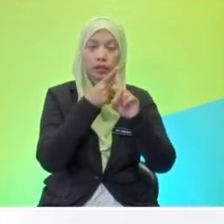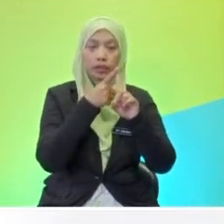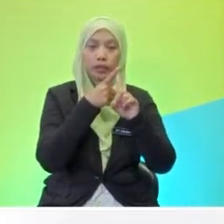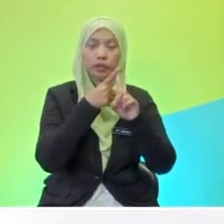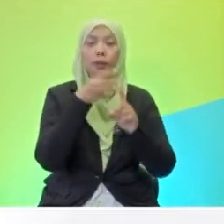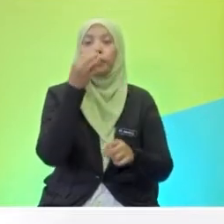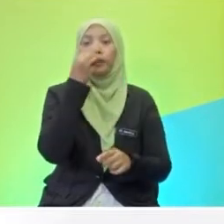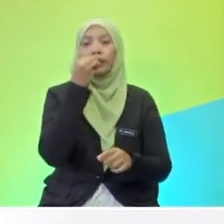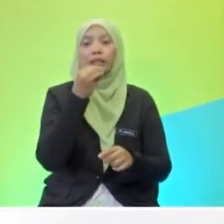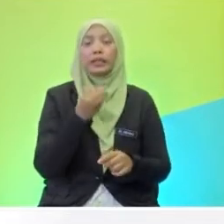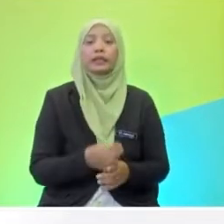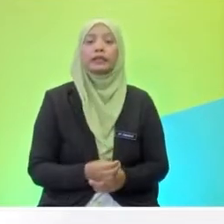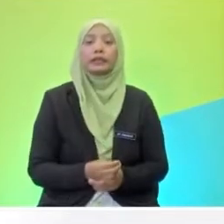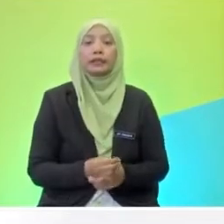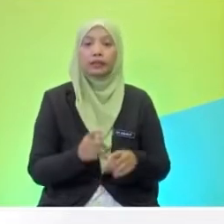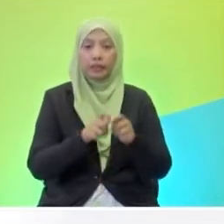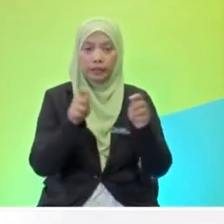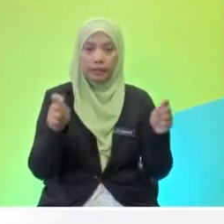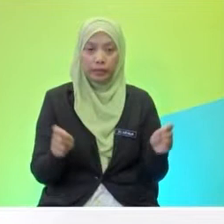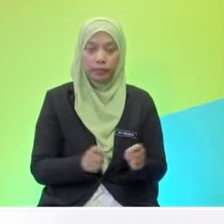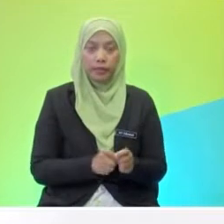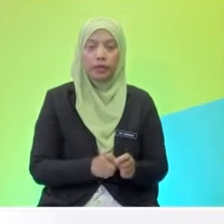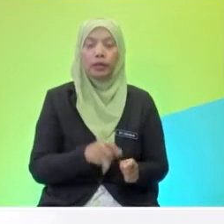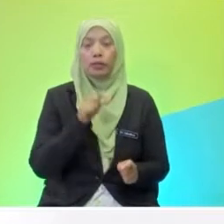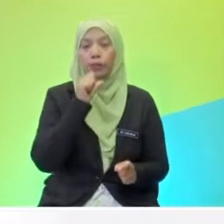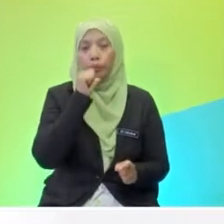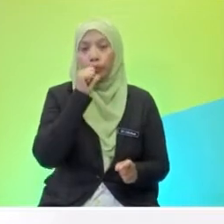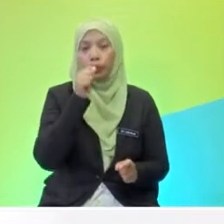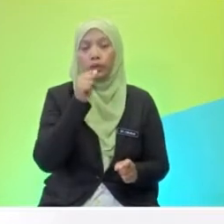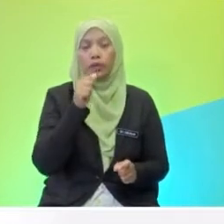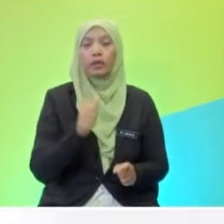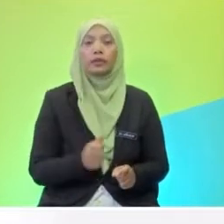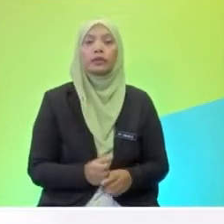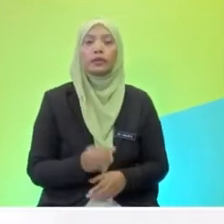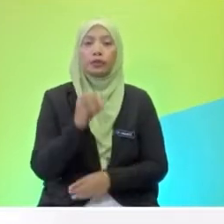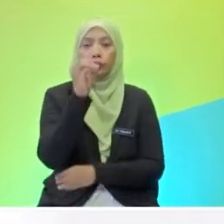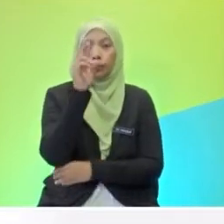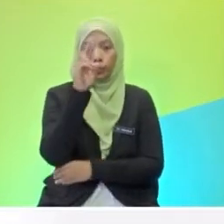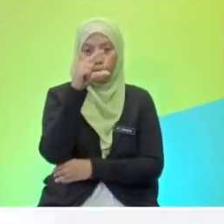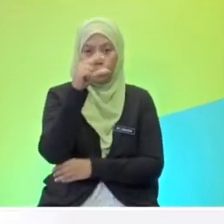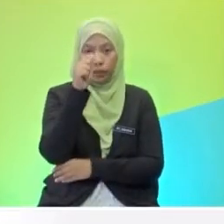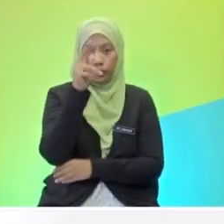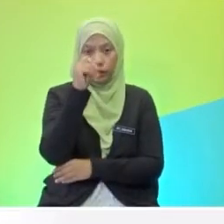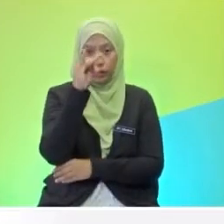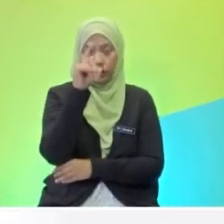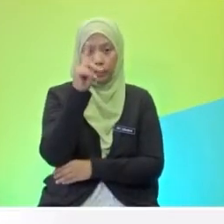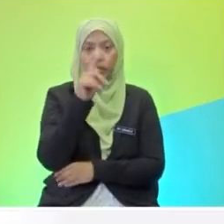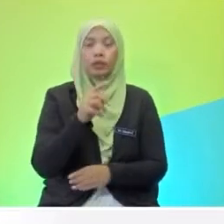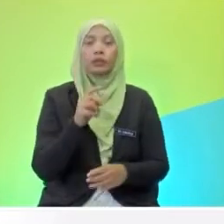tanaman bukan organik 1 botol kertas ini